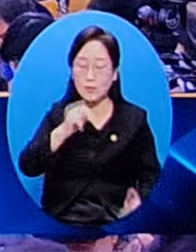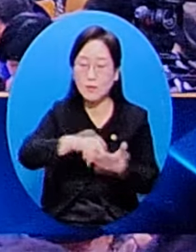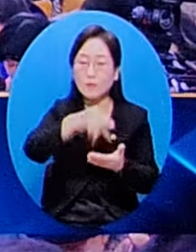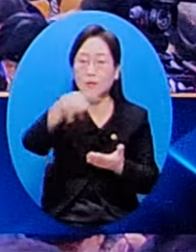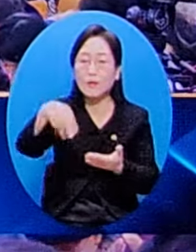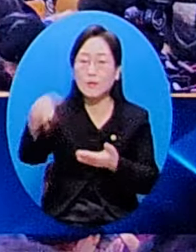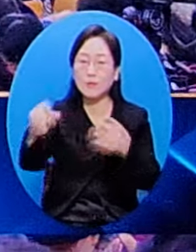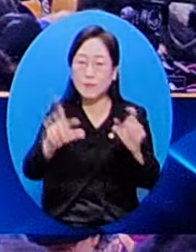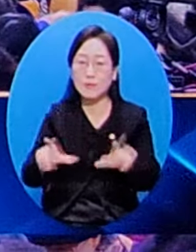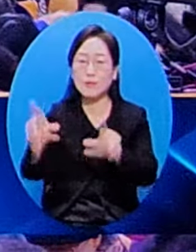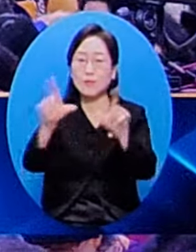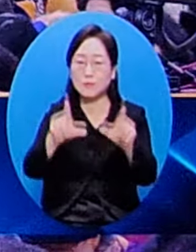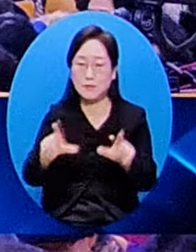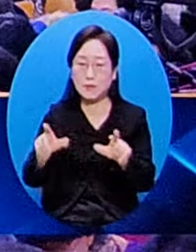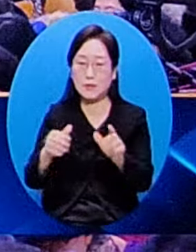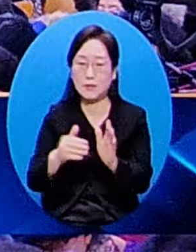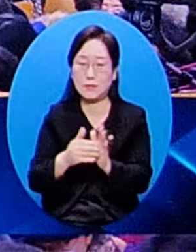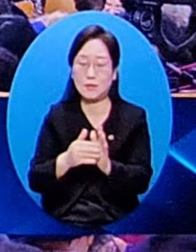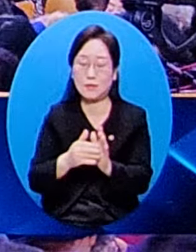방황하며 살았습니다.